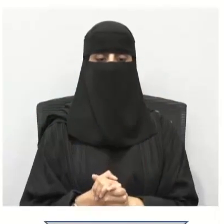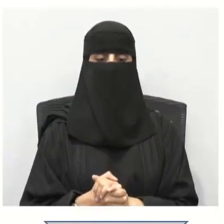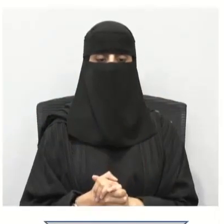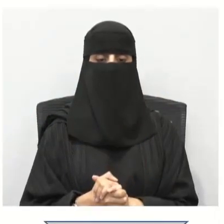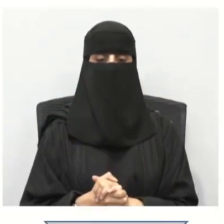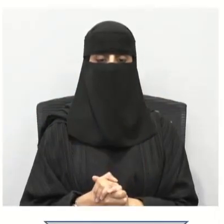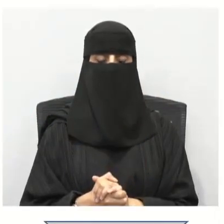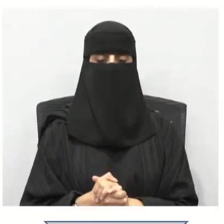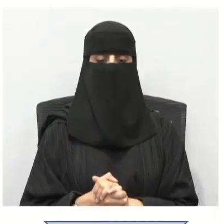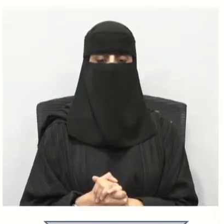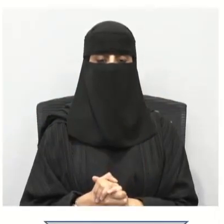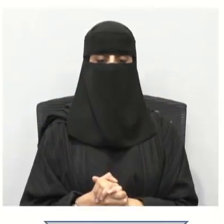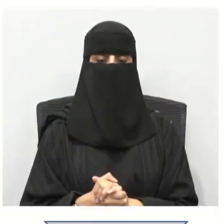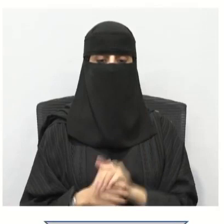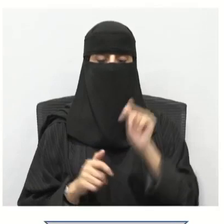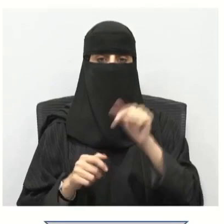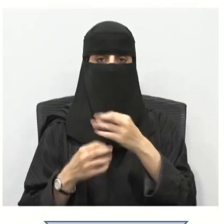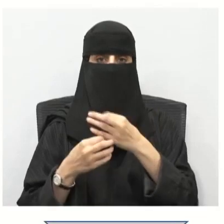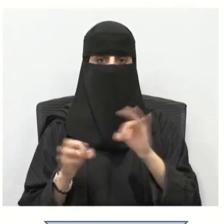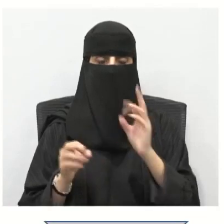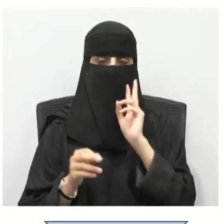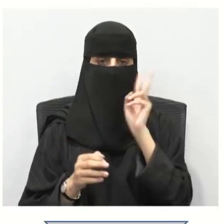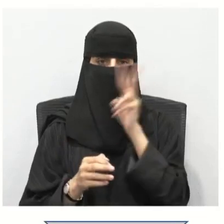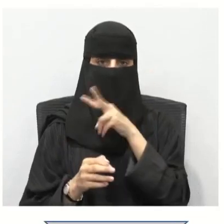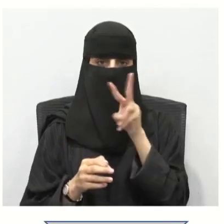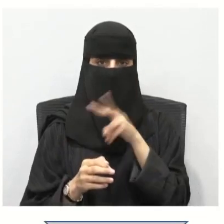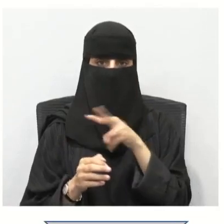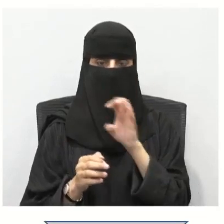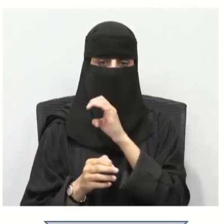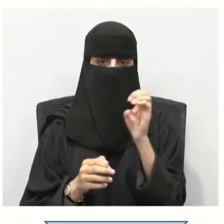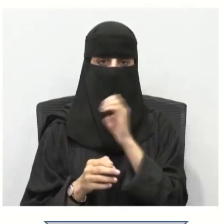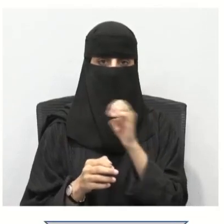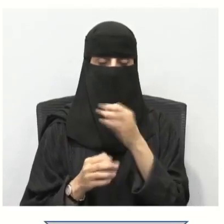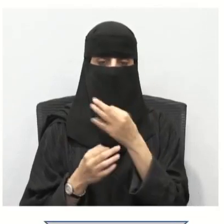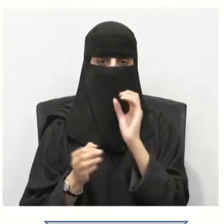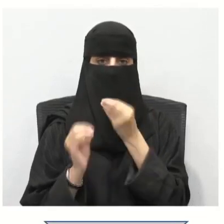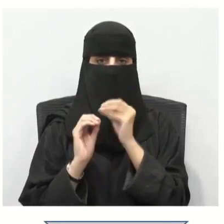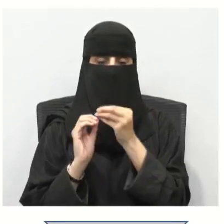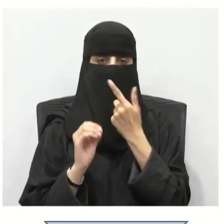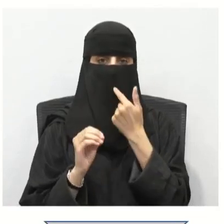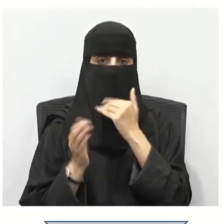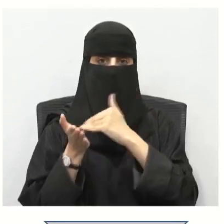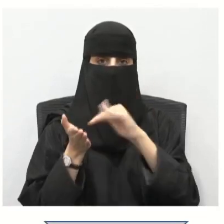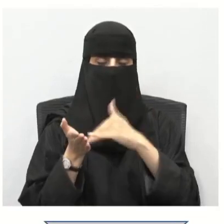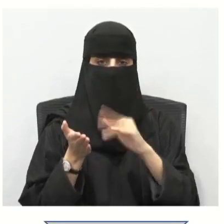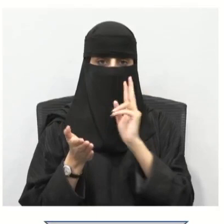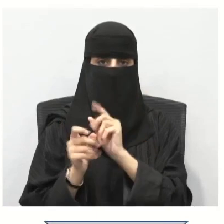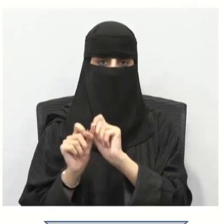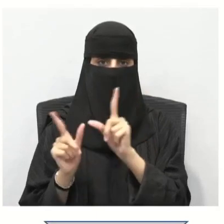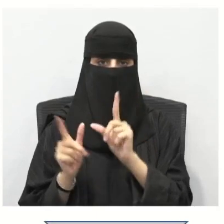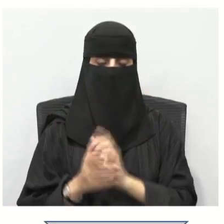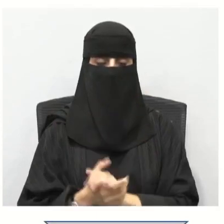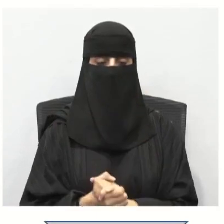سهلا اصدقاء ننظر الى هذه الجمل التي وضعت تحتها خطا